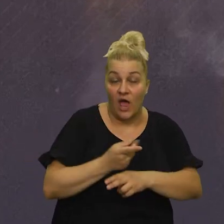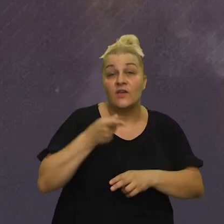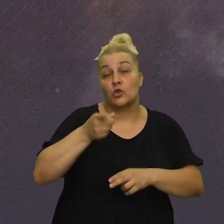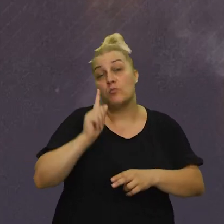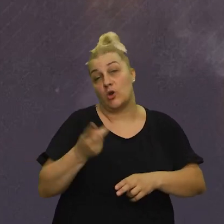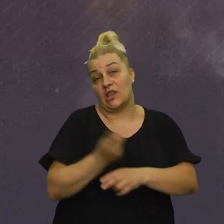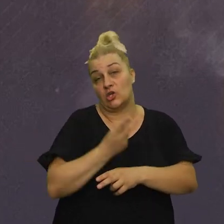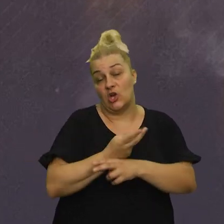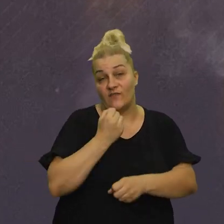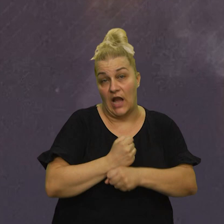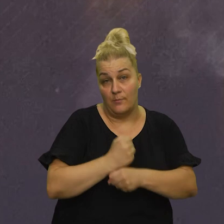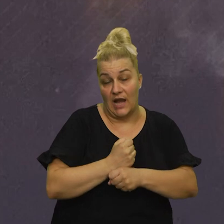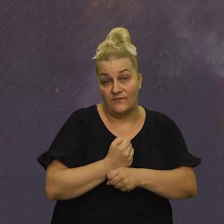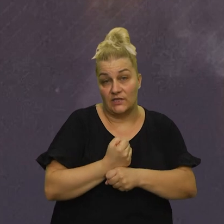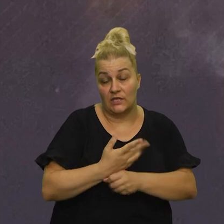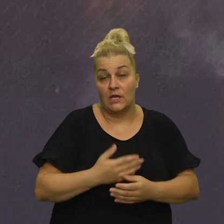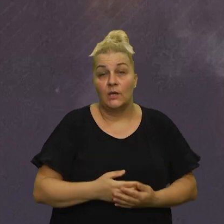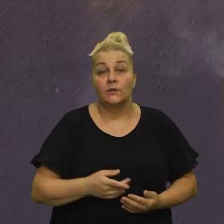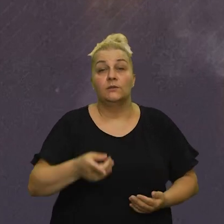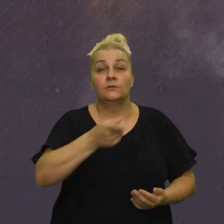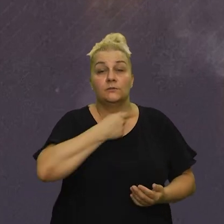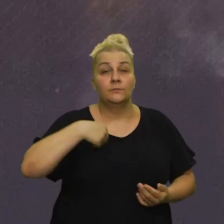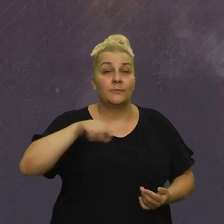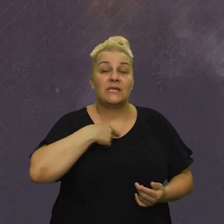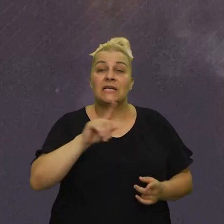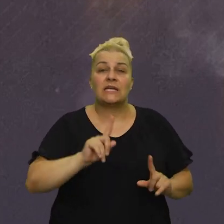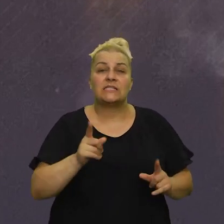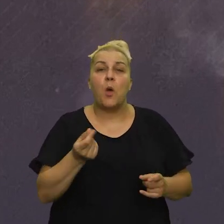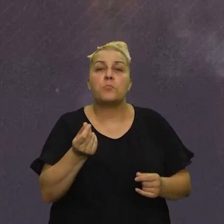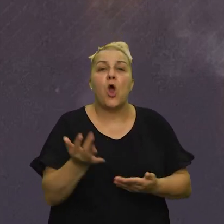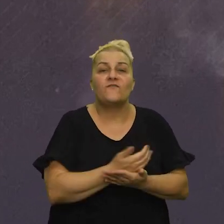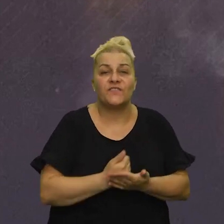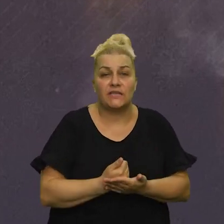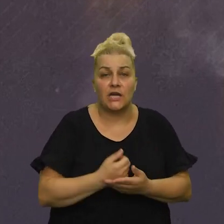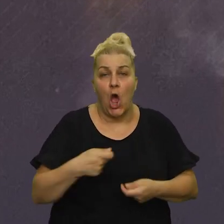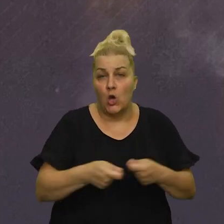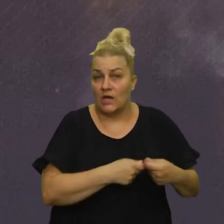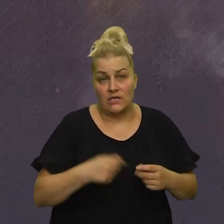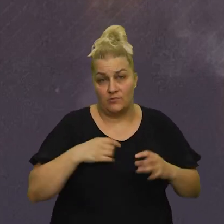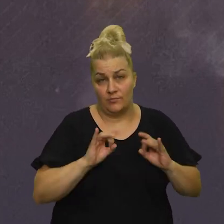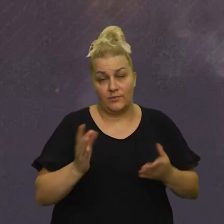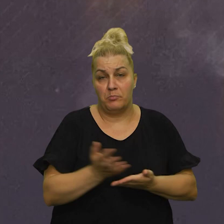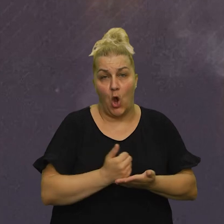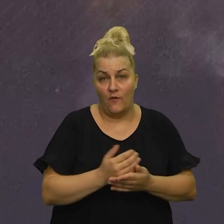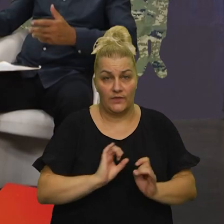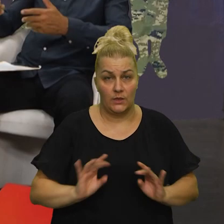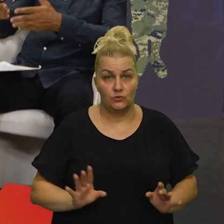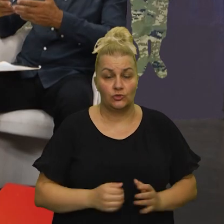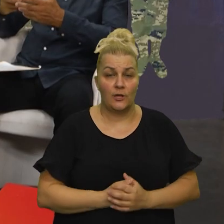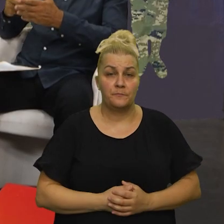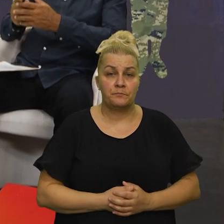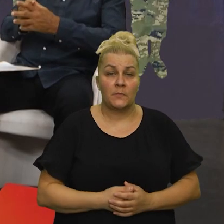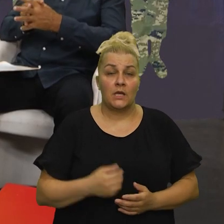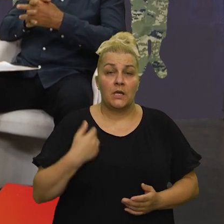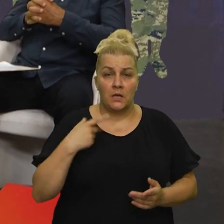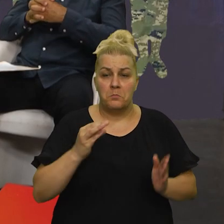treba odraditi. Znači, mi smo neprofitna organizacija i tako. Da, evo imam podatak,